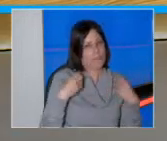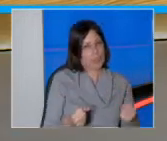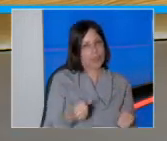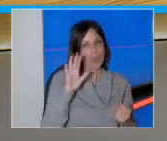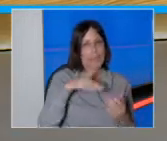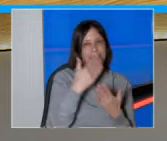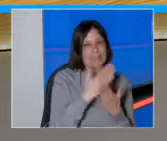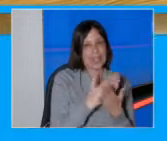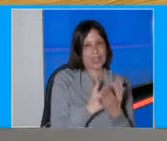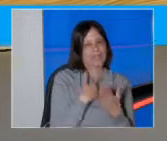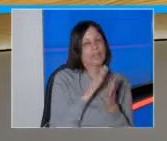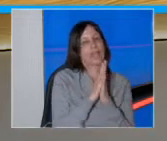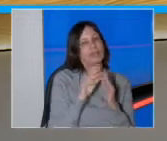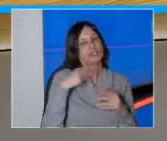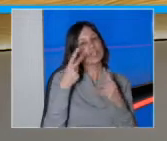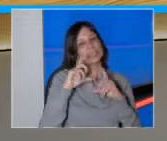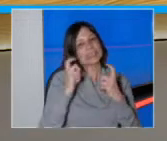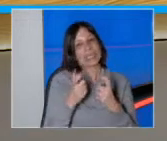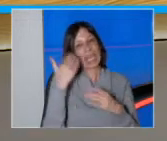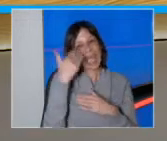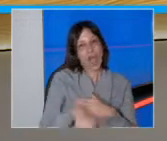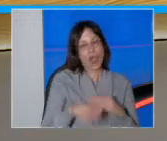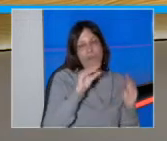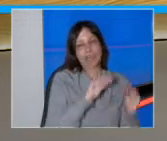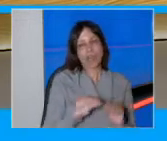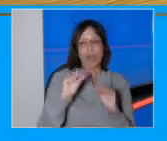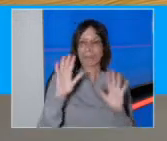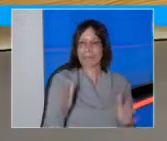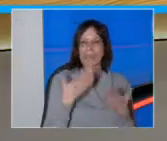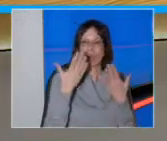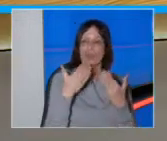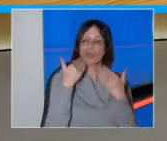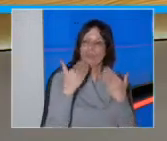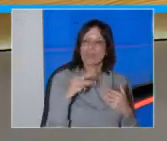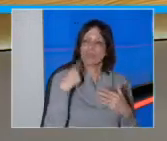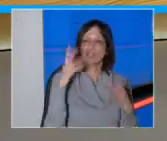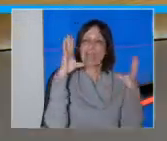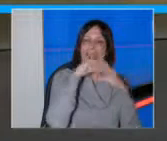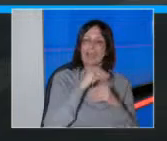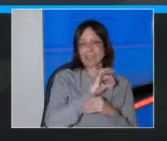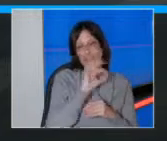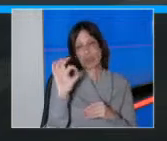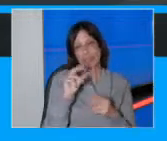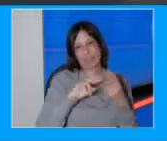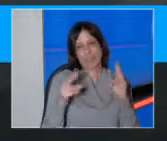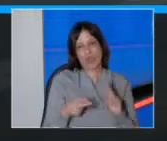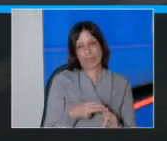ונקווה שזה יהיה הסגר האחרון ונעבור אותו במהירות. תודה רבה לכם ושיהיה ערב מצוין, להתראות.